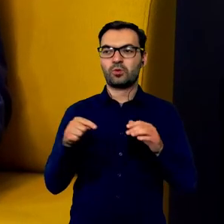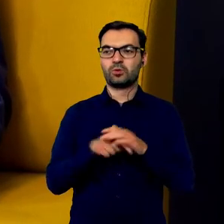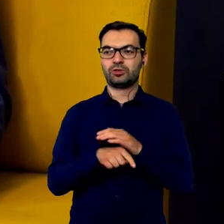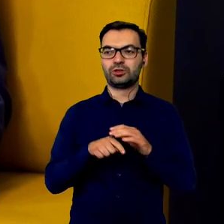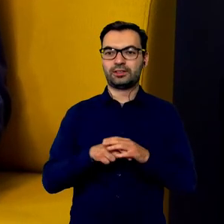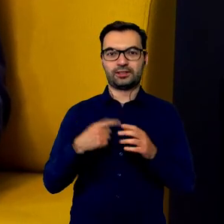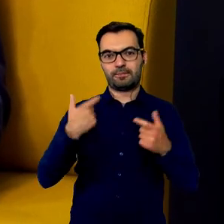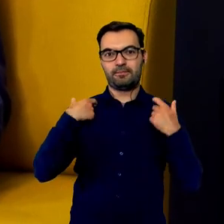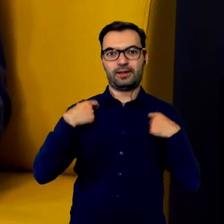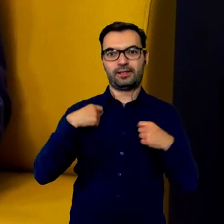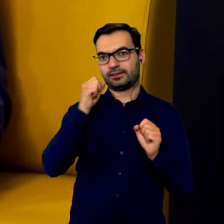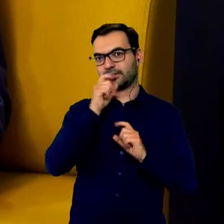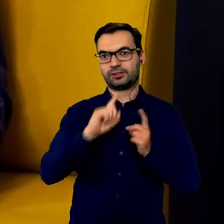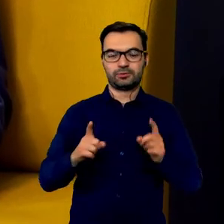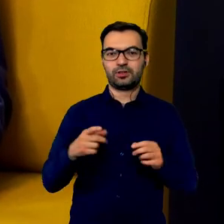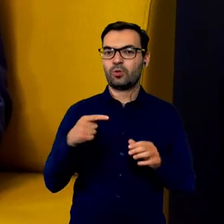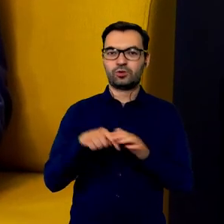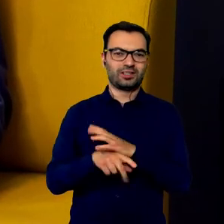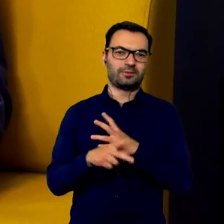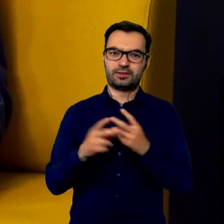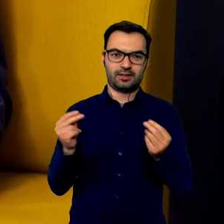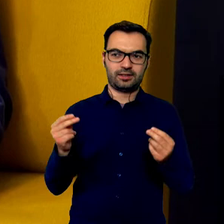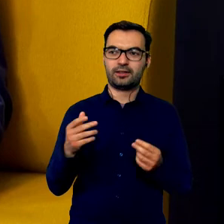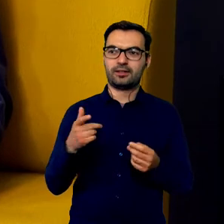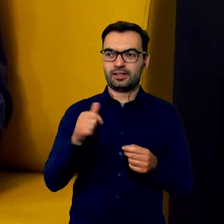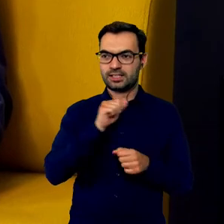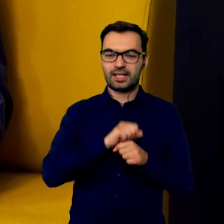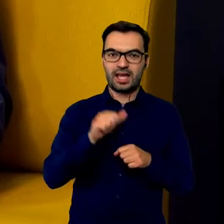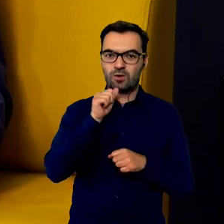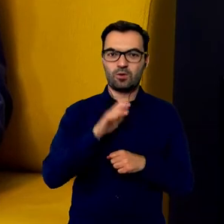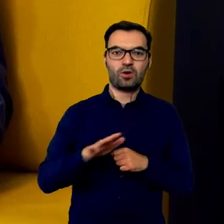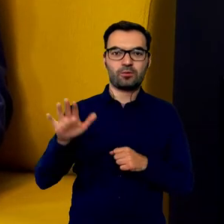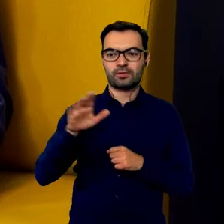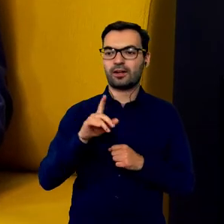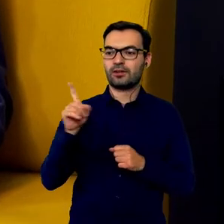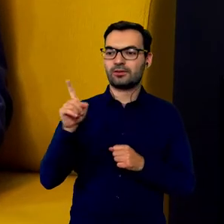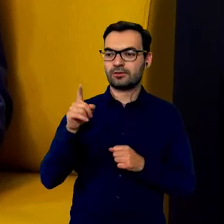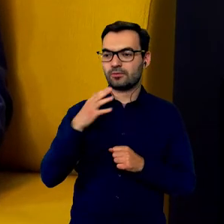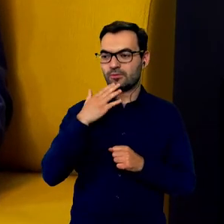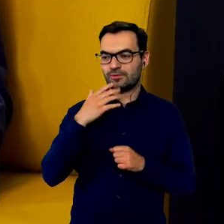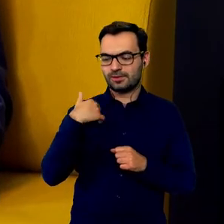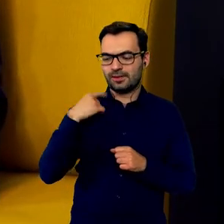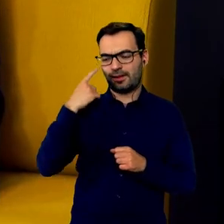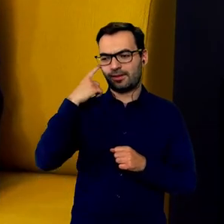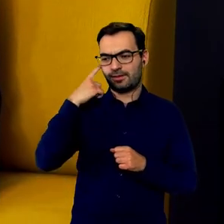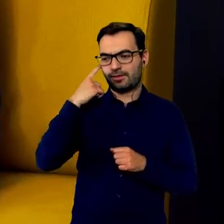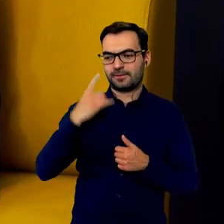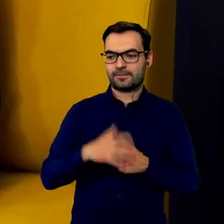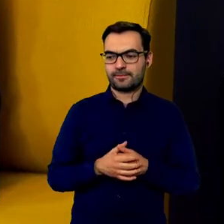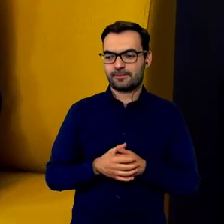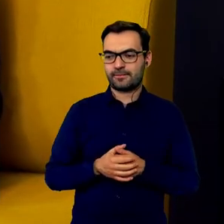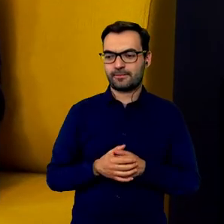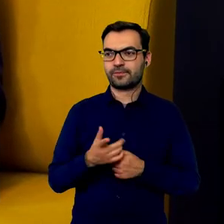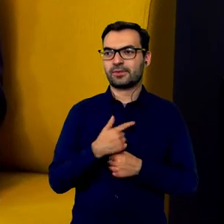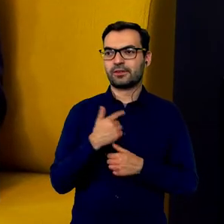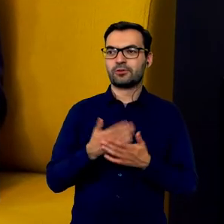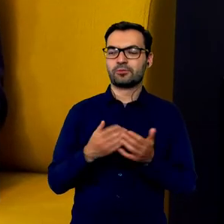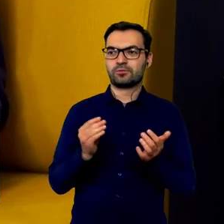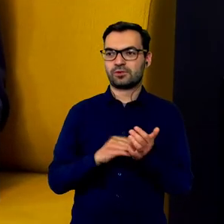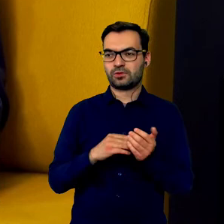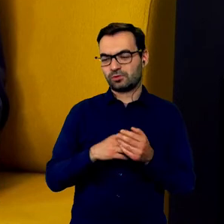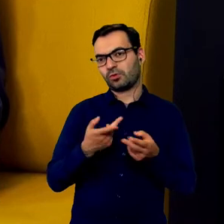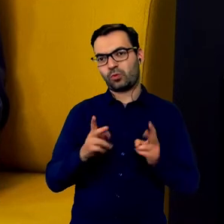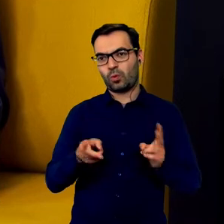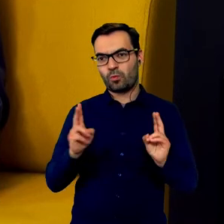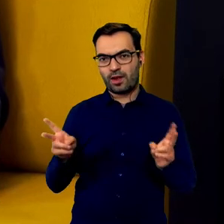jednym plecaczkiem i nie jest ucieczka, bo mamy Europę. Ale to, co pani wspomniała, teraz pomyślałam, bo tak się przyzwyczailiśmy, że to